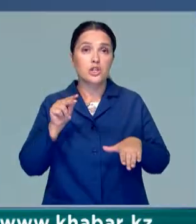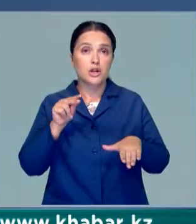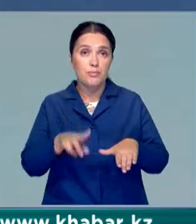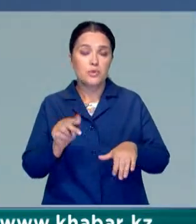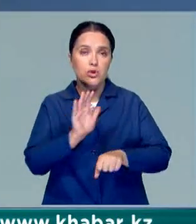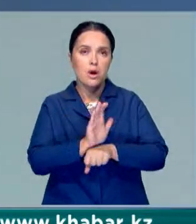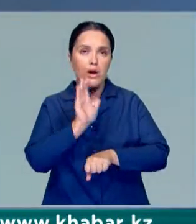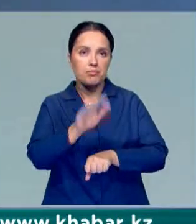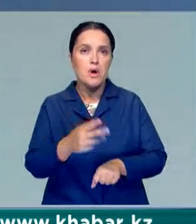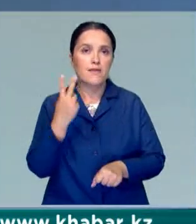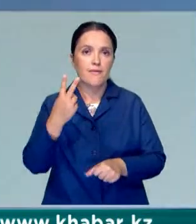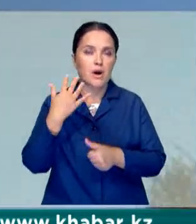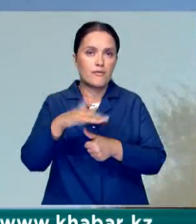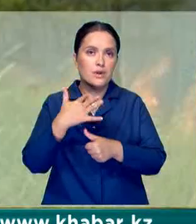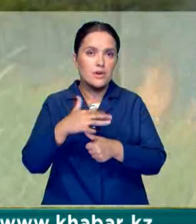вертолета.